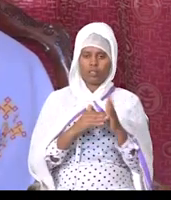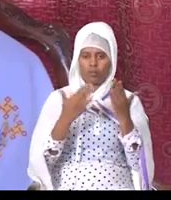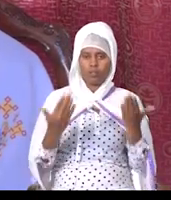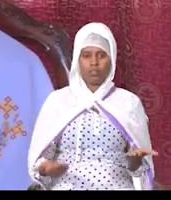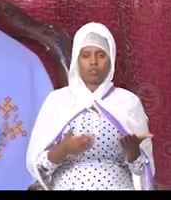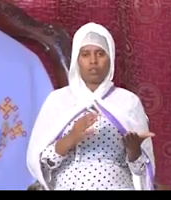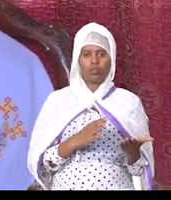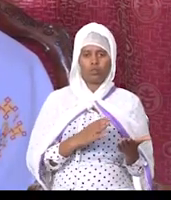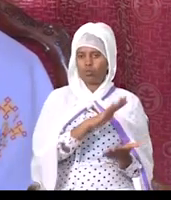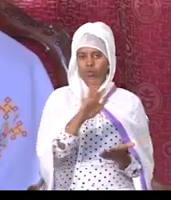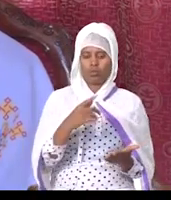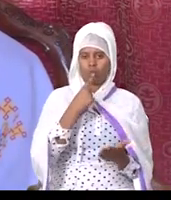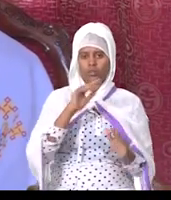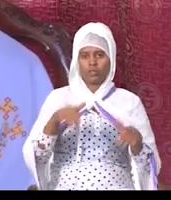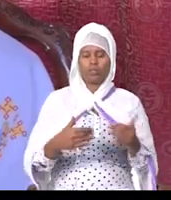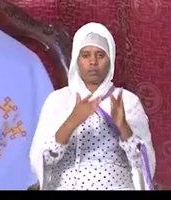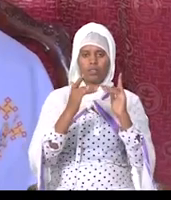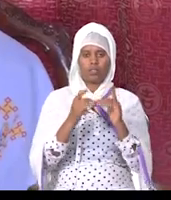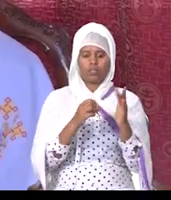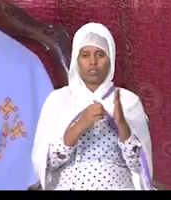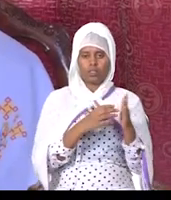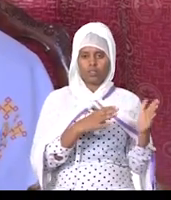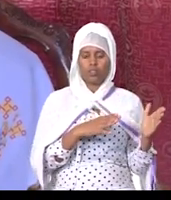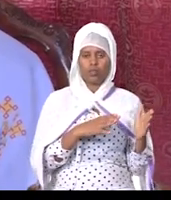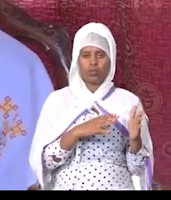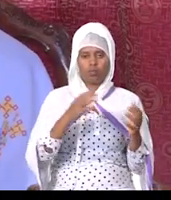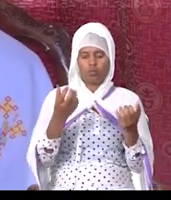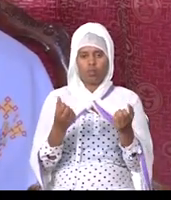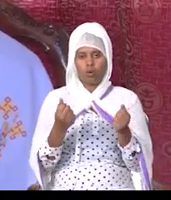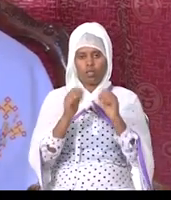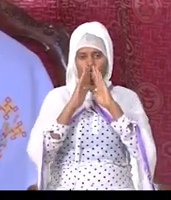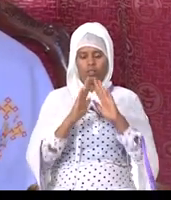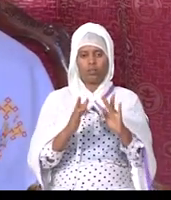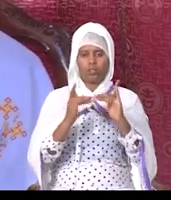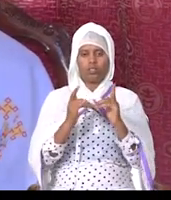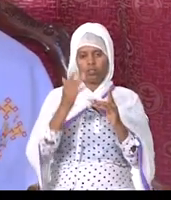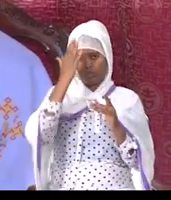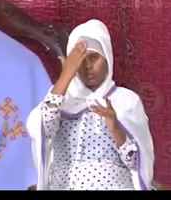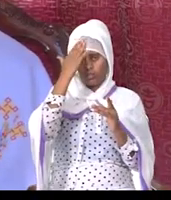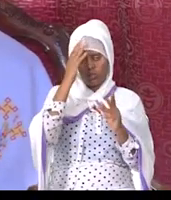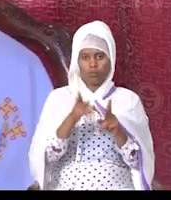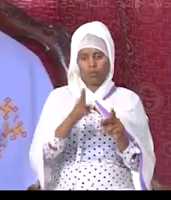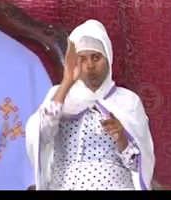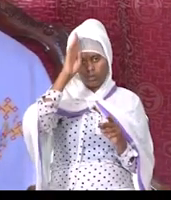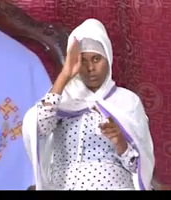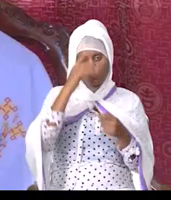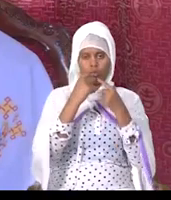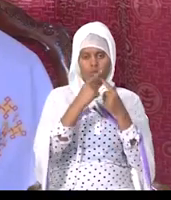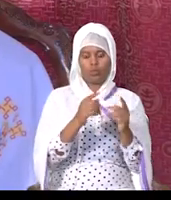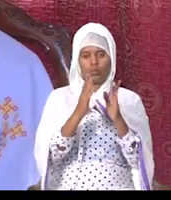ክፍለ ዘመን ክሳብ ሕጂ ንዝነበረ ክሕደታት እትምልስ ቅዱስ ቤተክርስትያን ስለ ዘላትኩም ሞያ ናይ ቅዱስ ቤተክርስትያን ፈሊጥኩም ከምትን ሓኪም